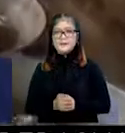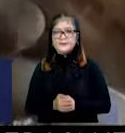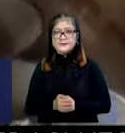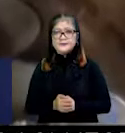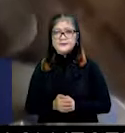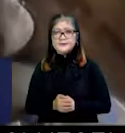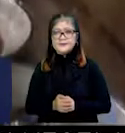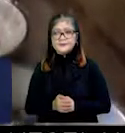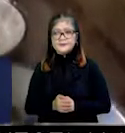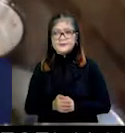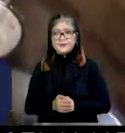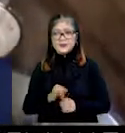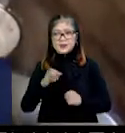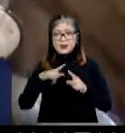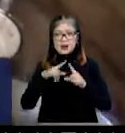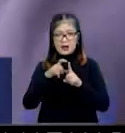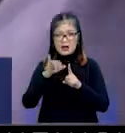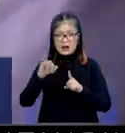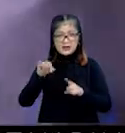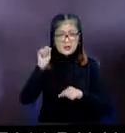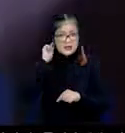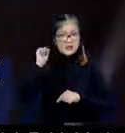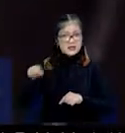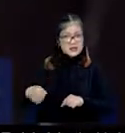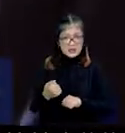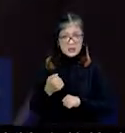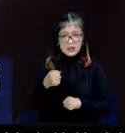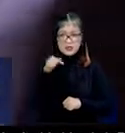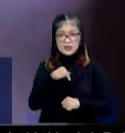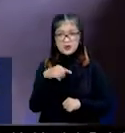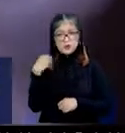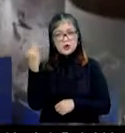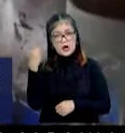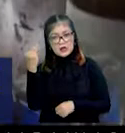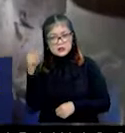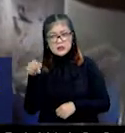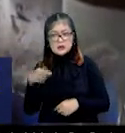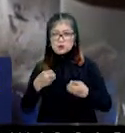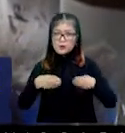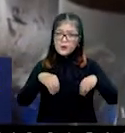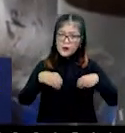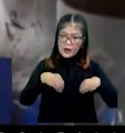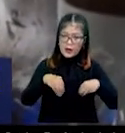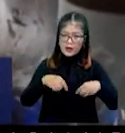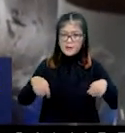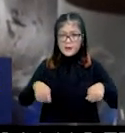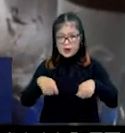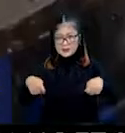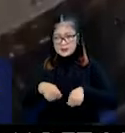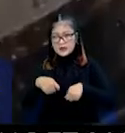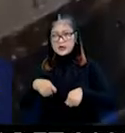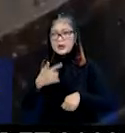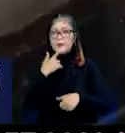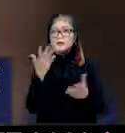Hai jadi dan istrinya sibuk memasak untuk mengisi warung pecel ayam dan pecel lele miliknya di Pegangsaan Jakarta biasanya